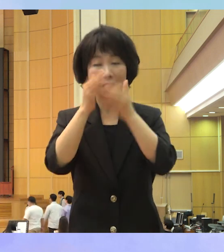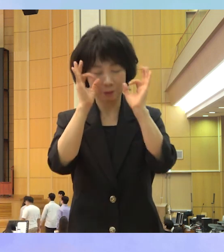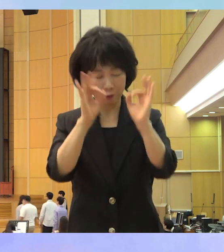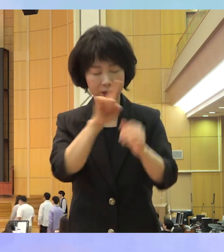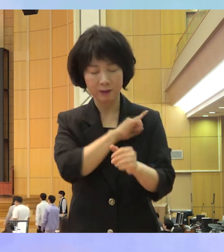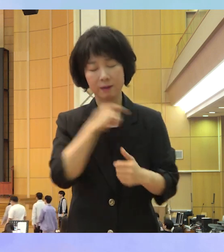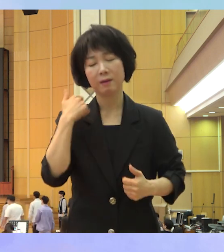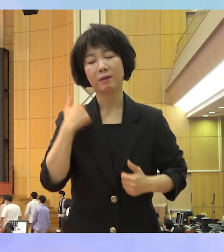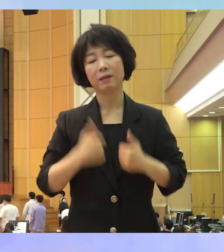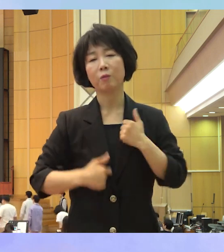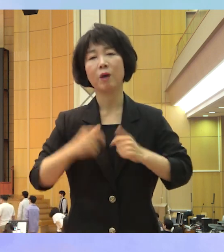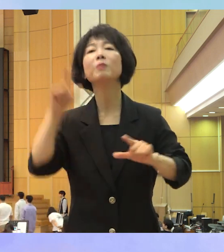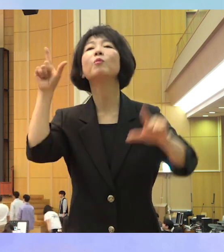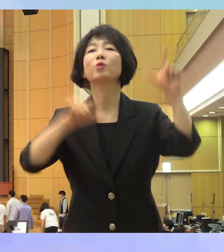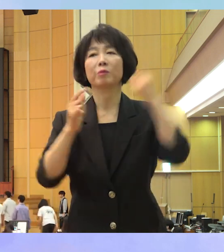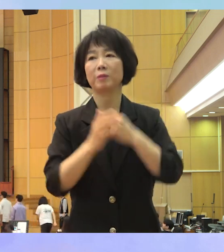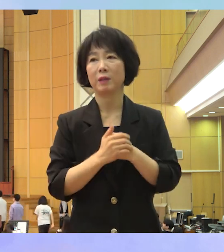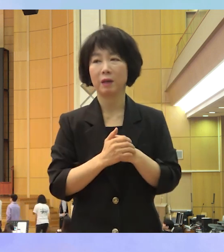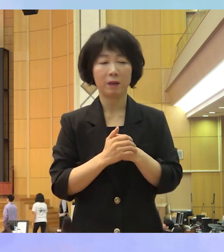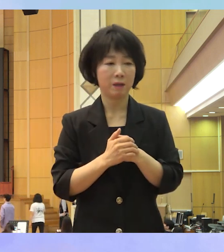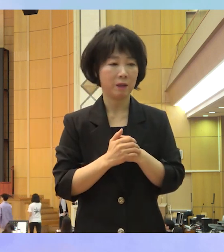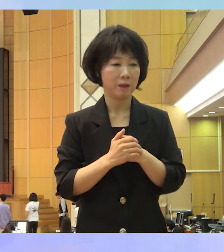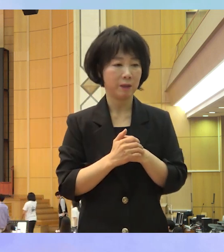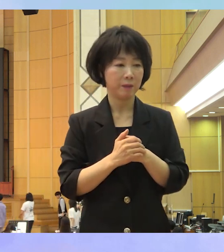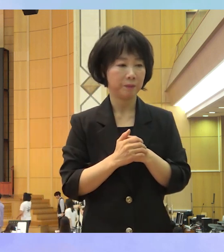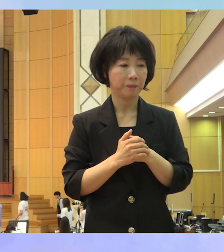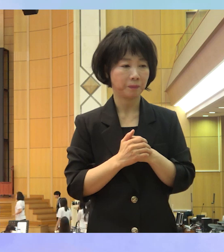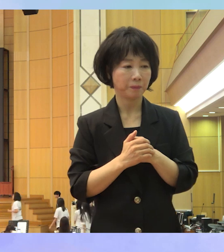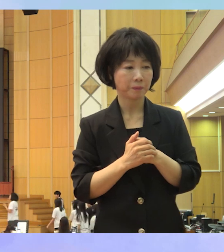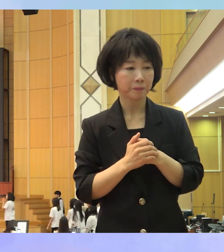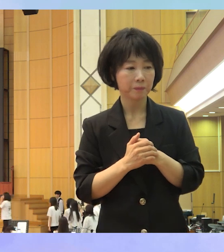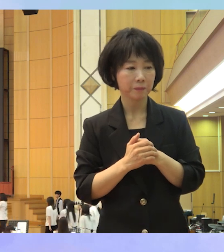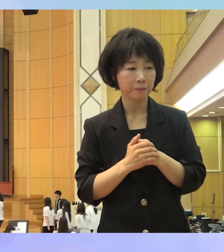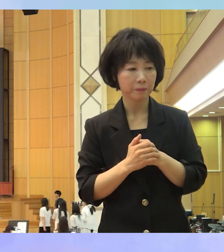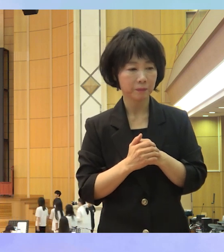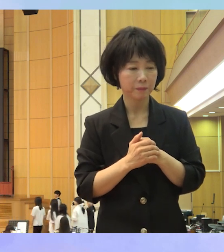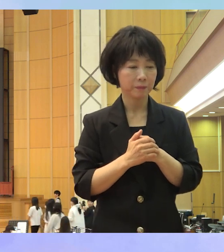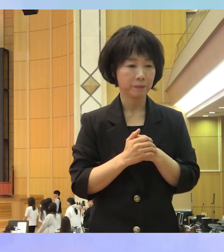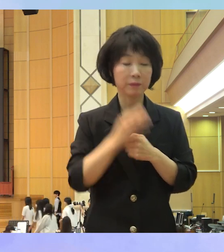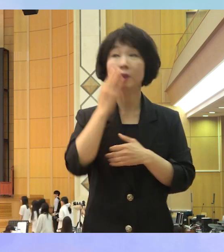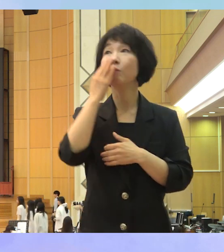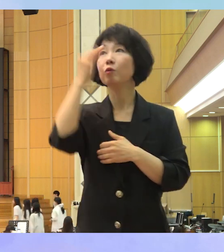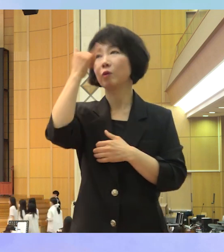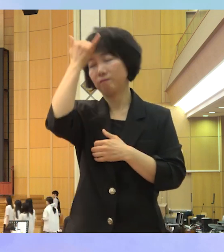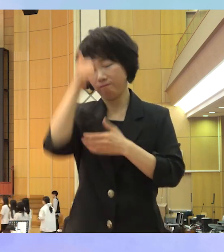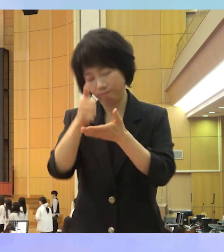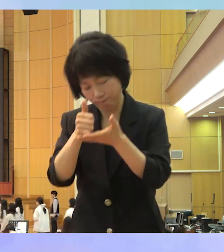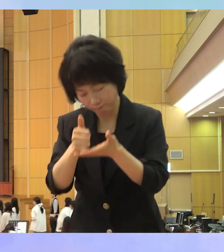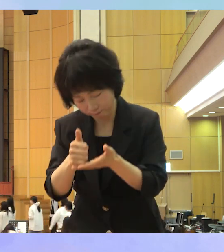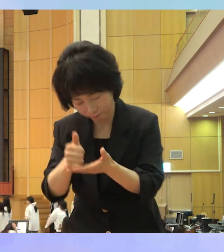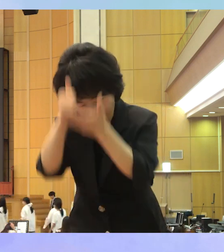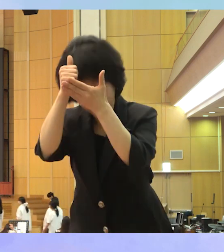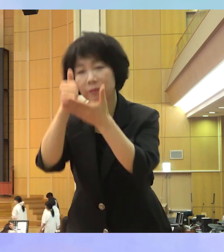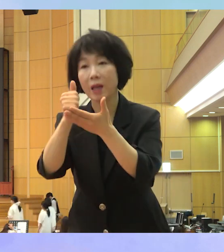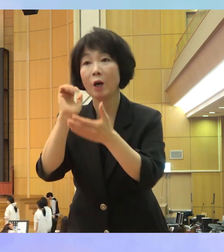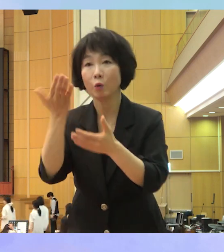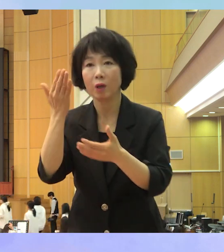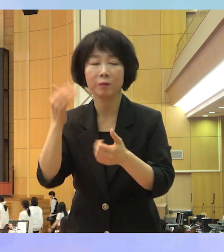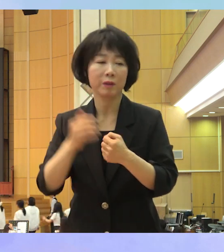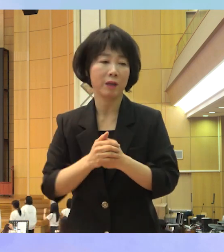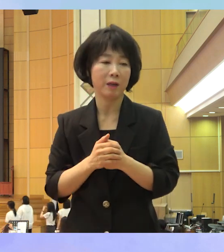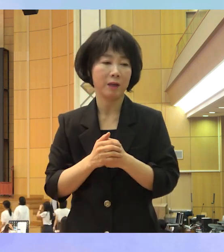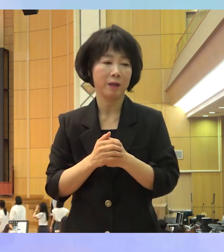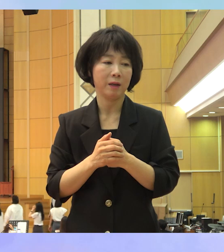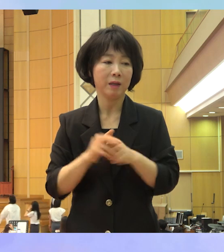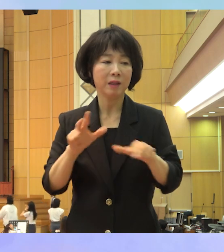것이라라고 했습니다. 그래서 결국에 이 세 가지를 통해서 부모님을 공경하고 효를 다해야 되는데,